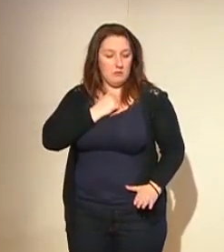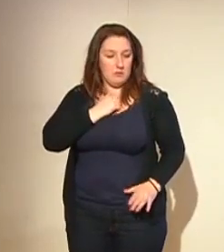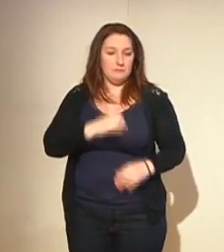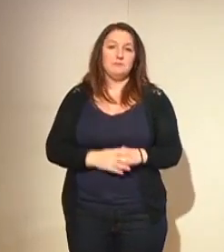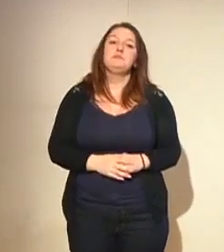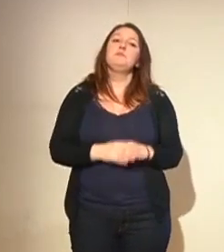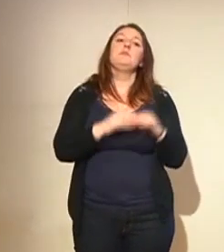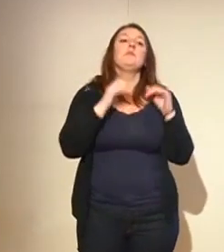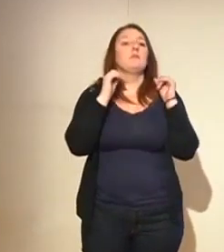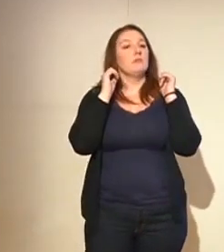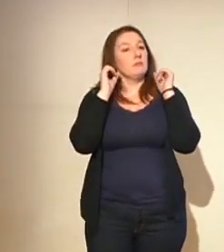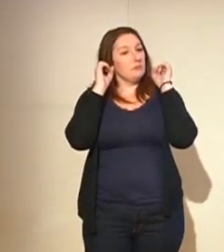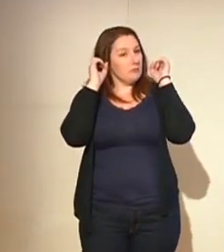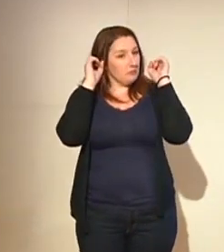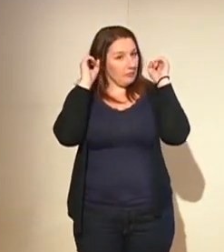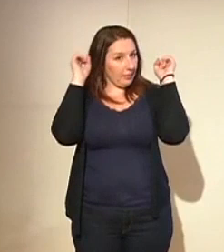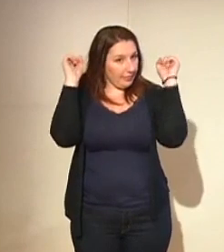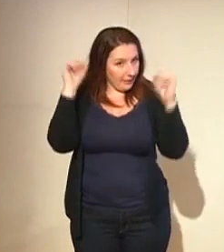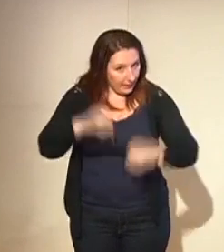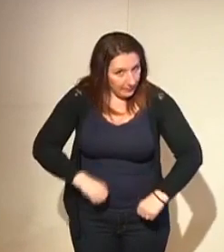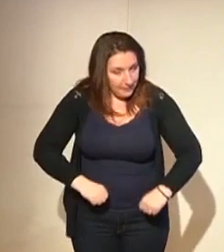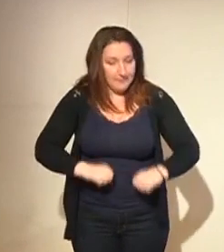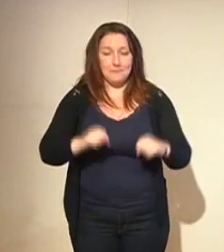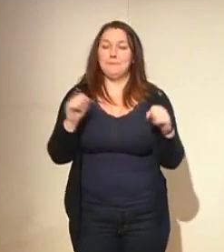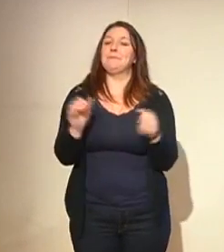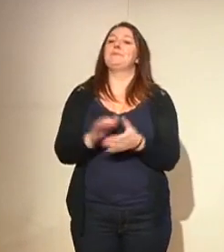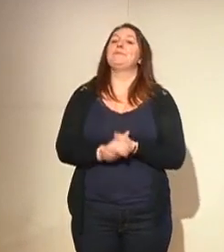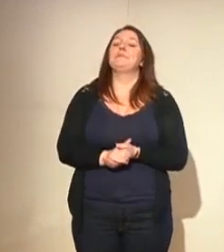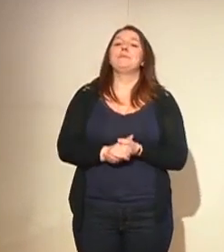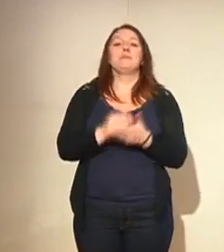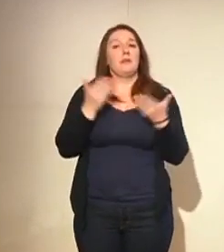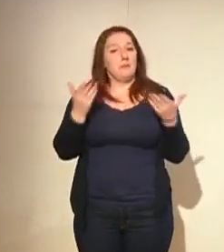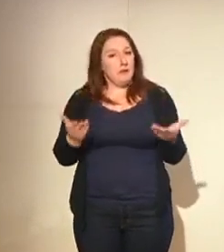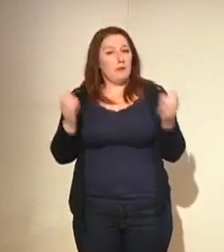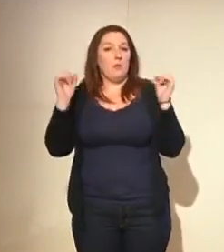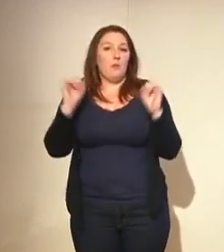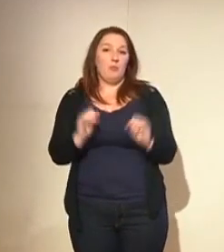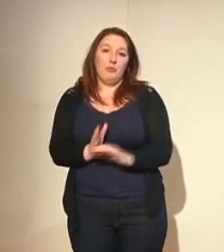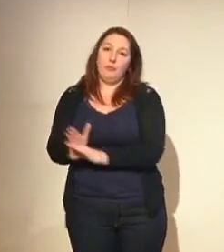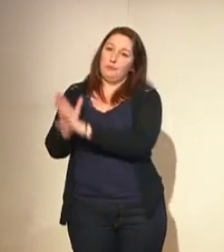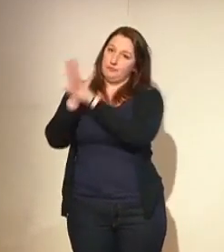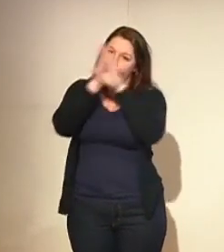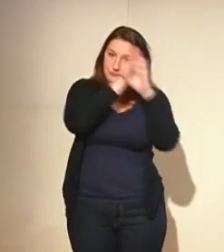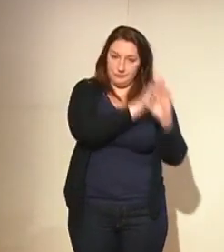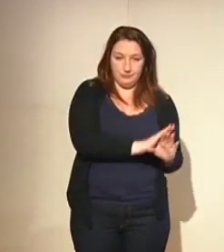très bien donc nous pouvons passer